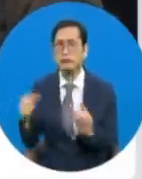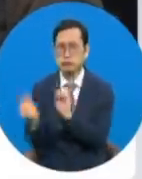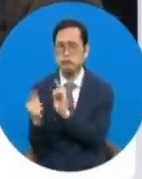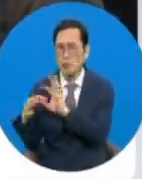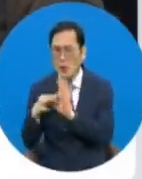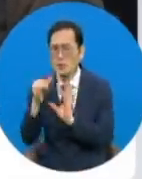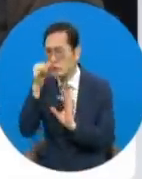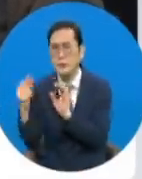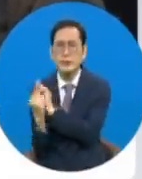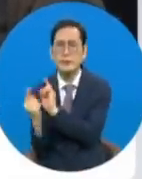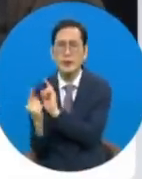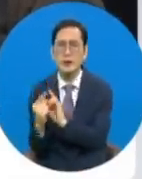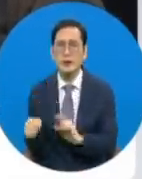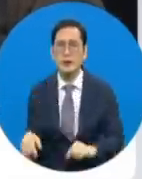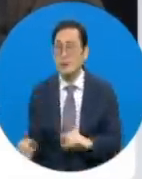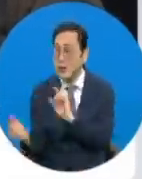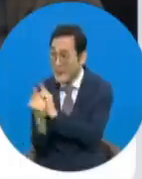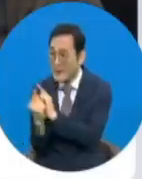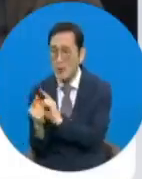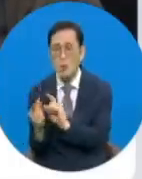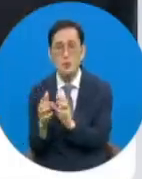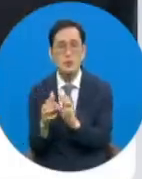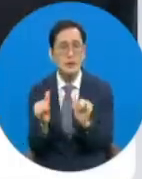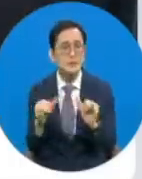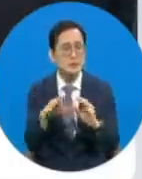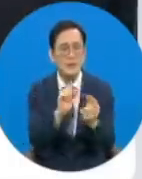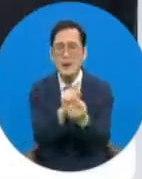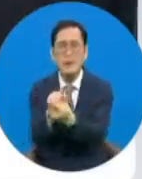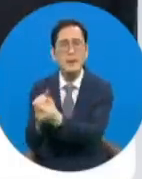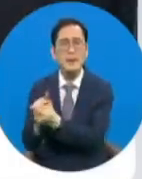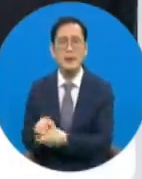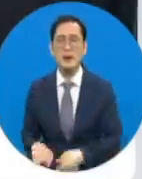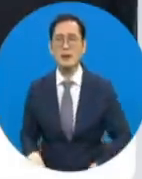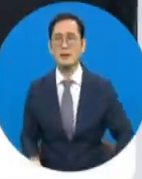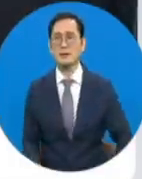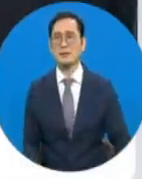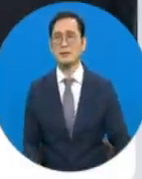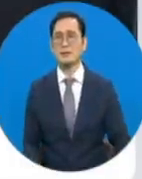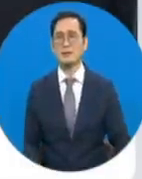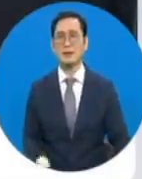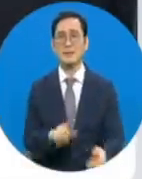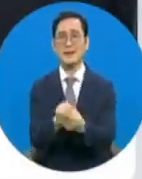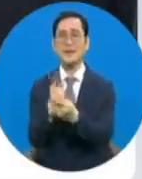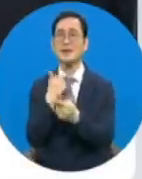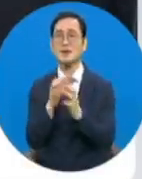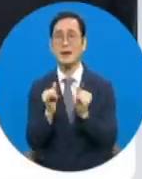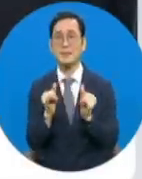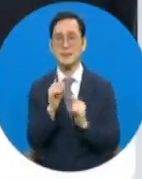당시에 와서 여러 관계자들을 만났고 또 이 당시 만났던 배석자들은